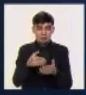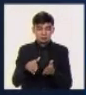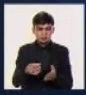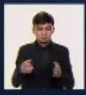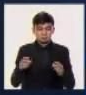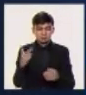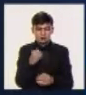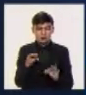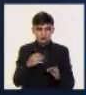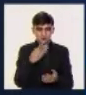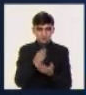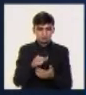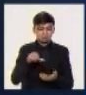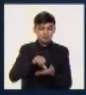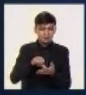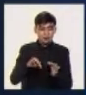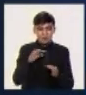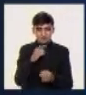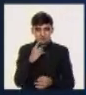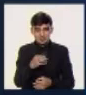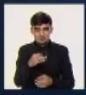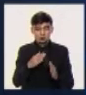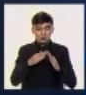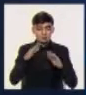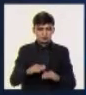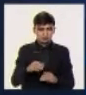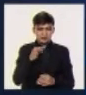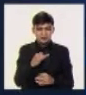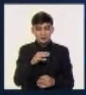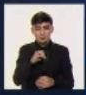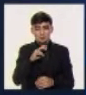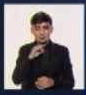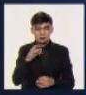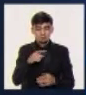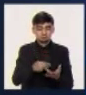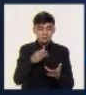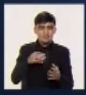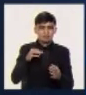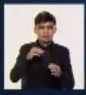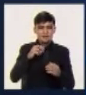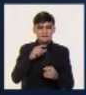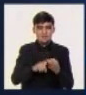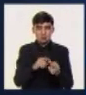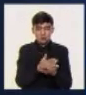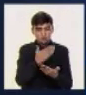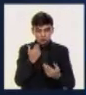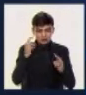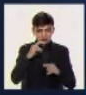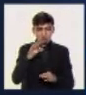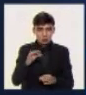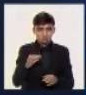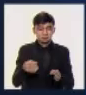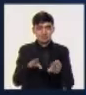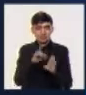супруга, королева Летисия, и дети продолжают жить в обычном режиме. У монарха пока вирус не подтвердился. При этом королевский дворец не закроют, а